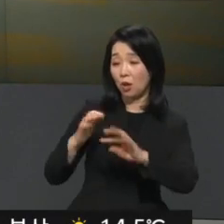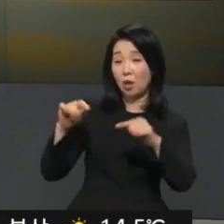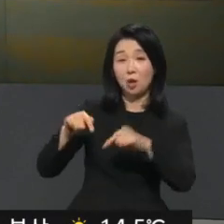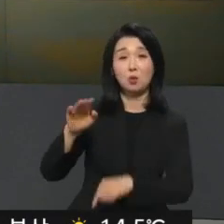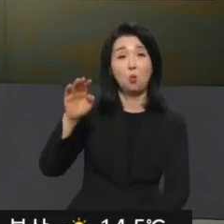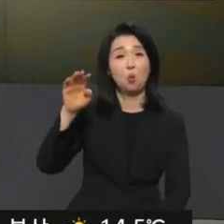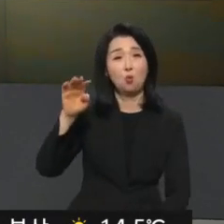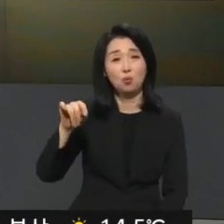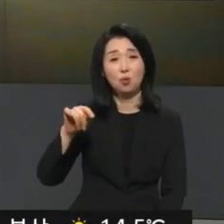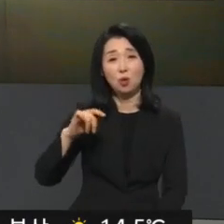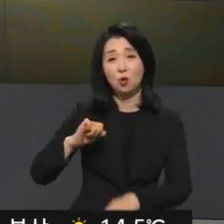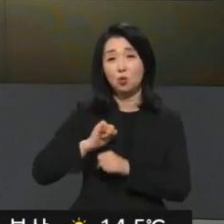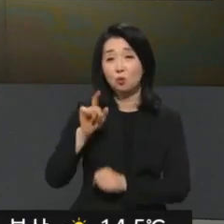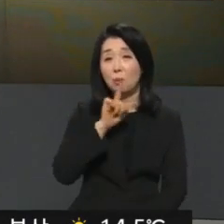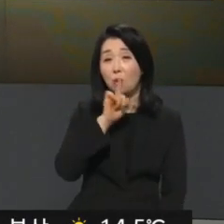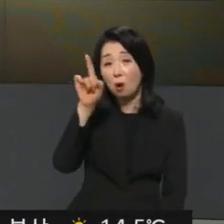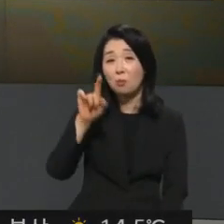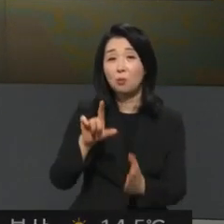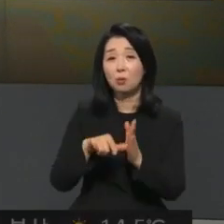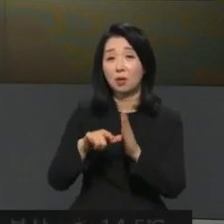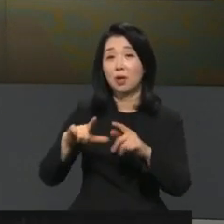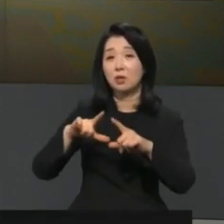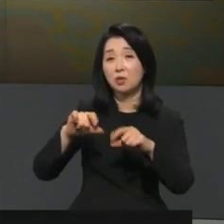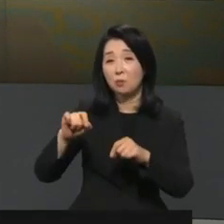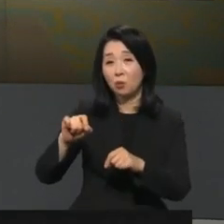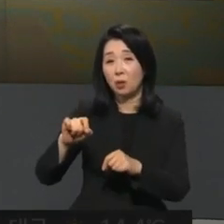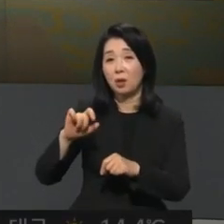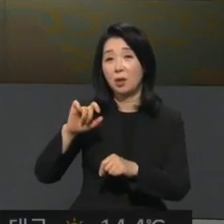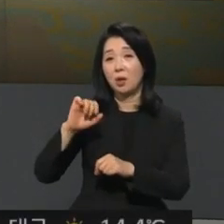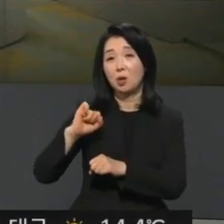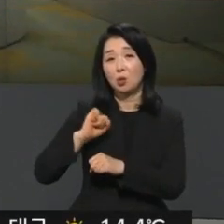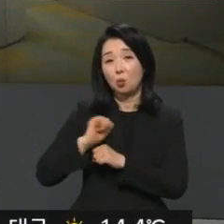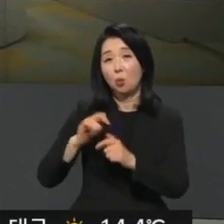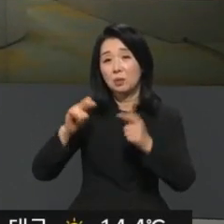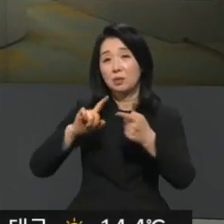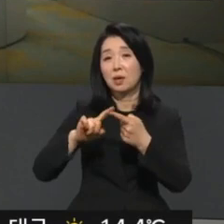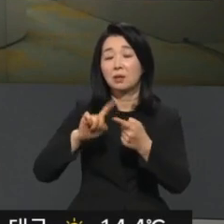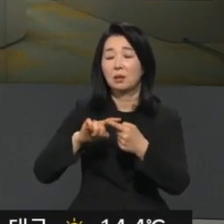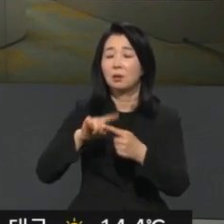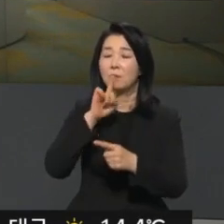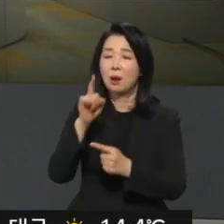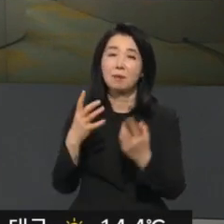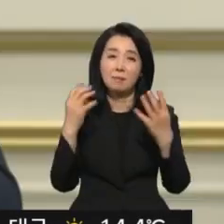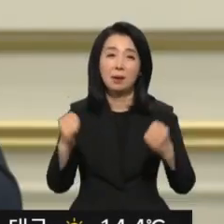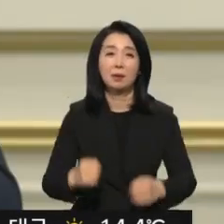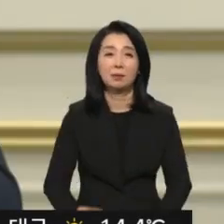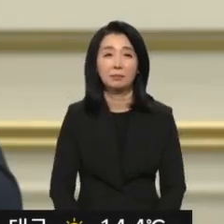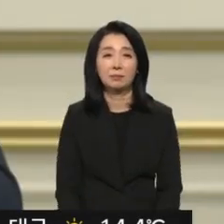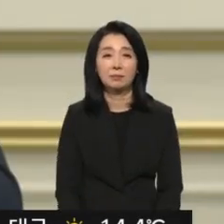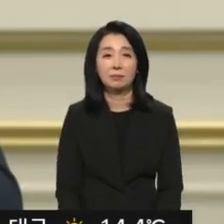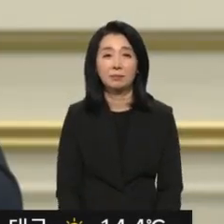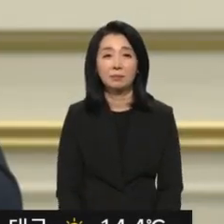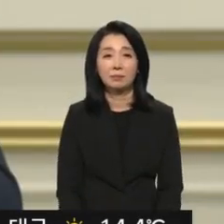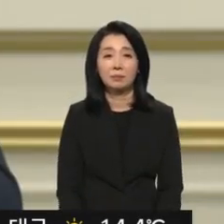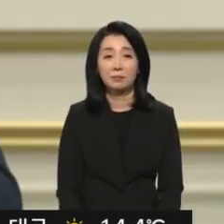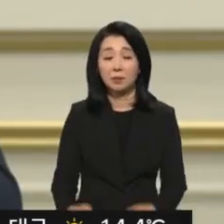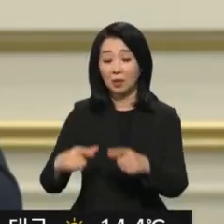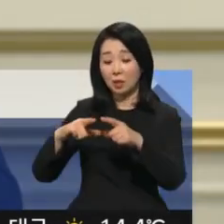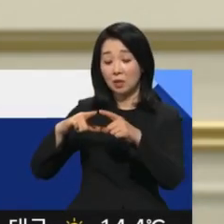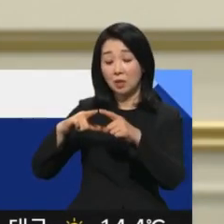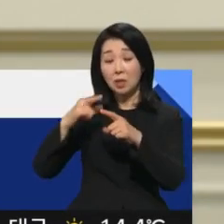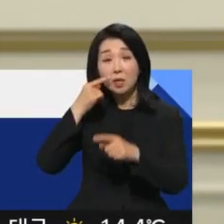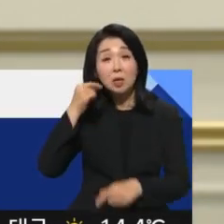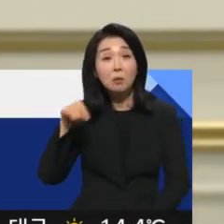국방부 업무보고에서 나온 일본의 방위비 증액 두둔 발언은 논란의 여지를 남깁니다 일본도